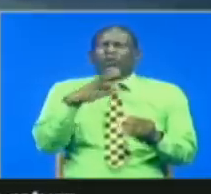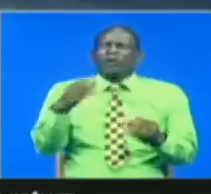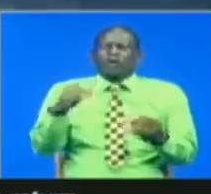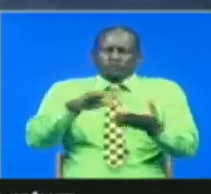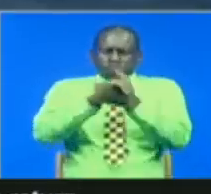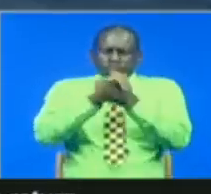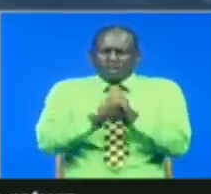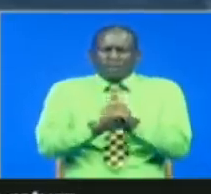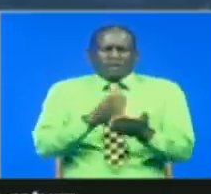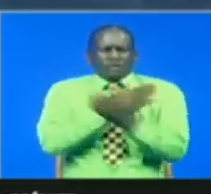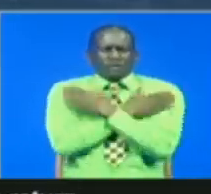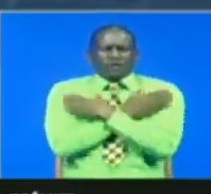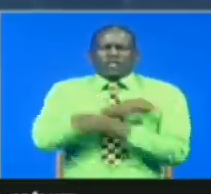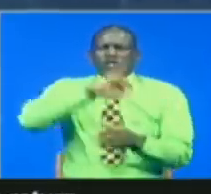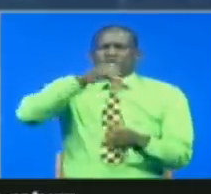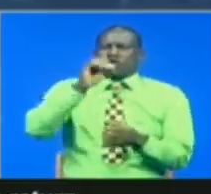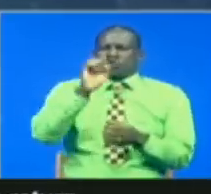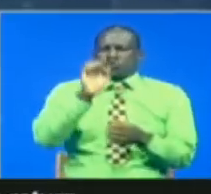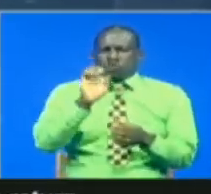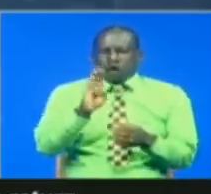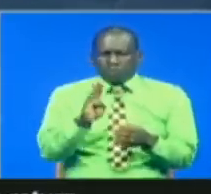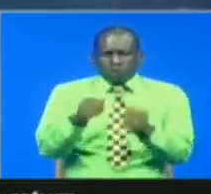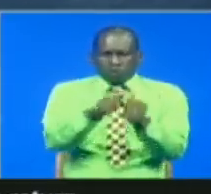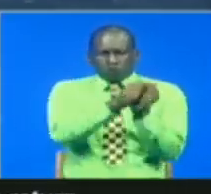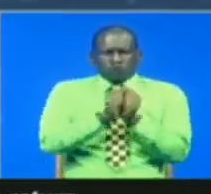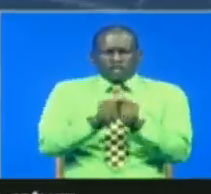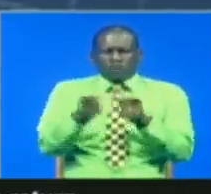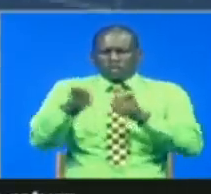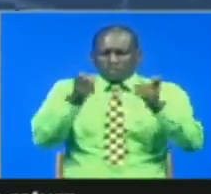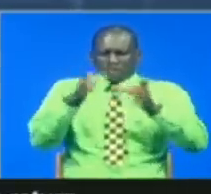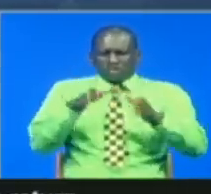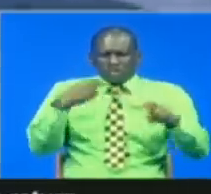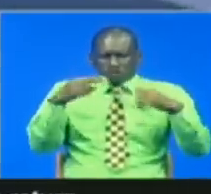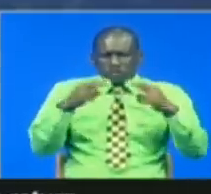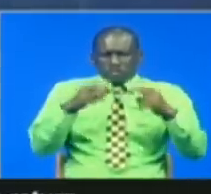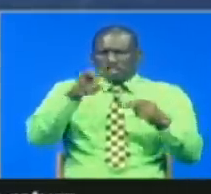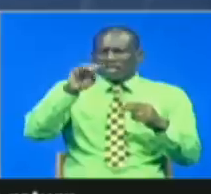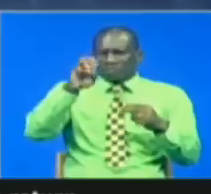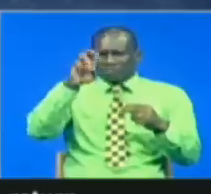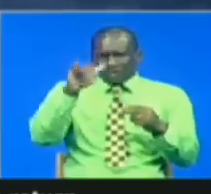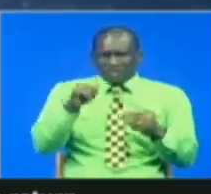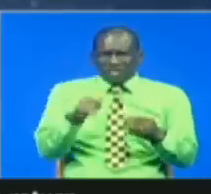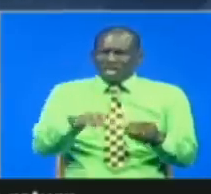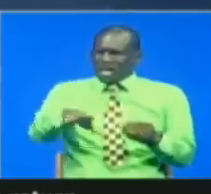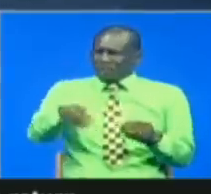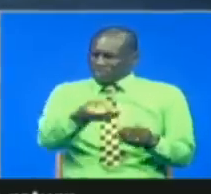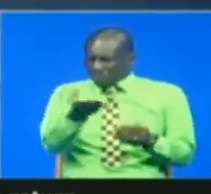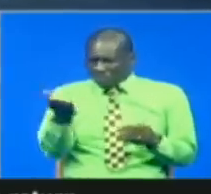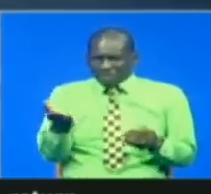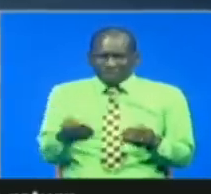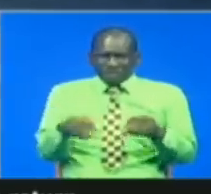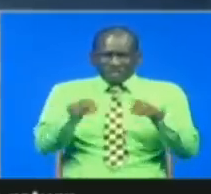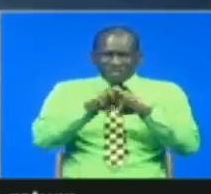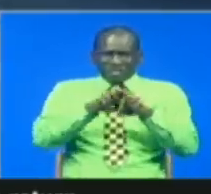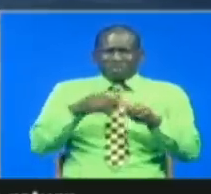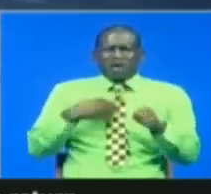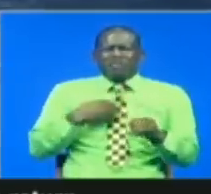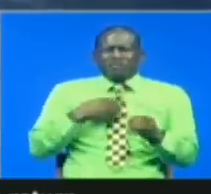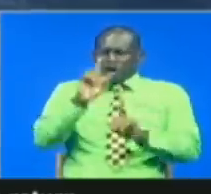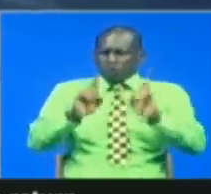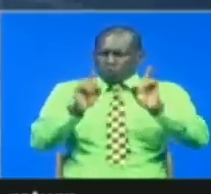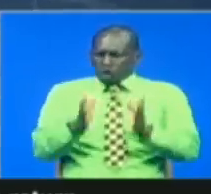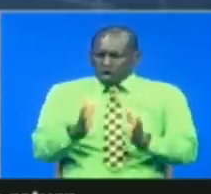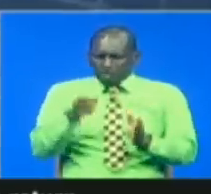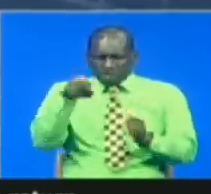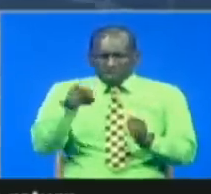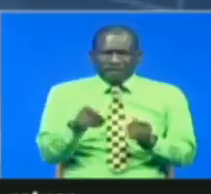Joab. Alikuwa na manager ya hiyo restaurant anaitwa Mary. Nikawapata hapo, nikampata pia alikuwa na chef hapa anaitwa Vini.